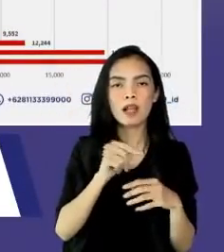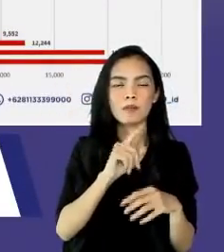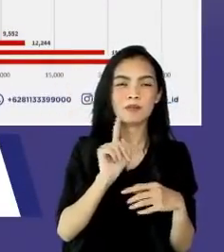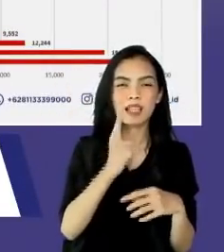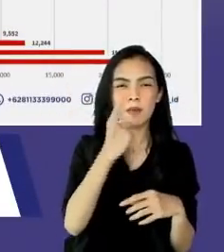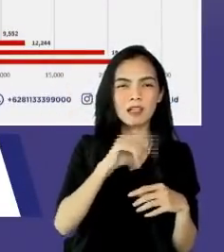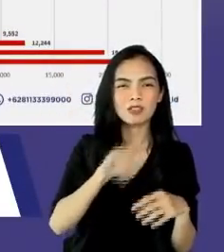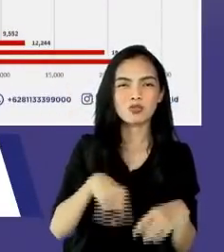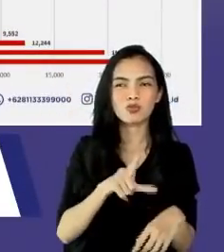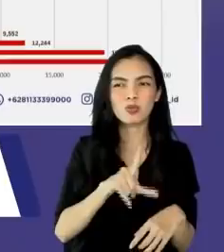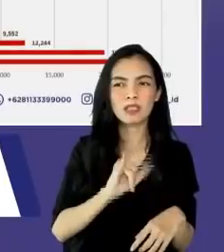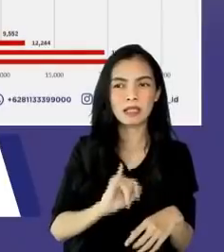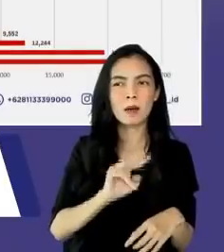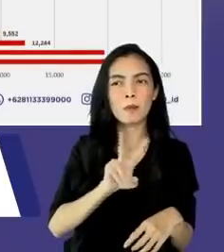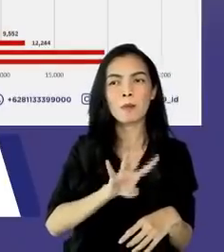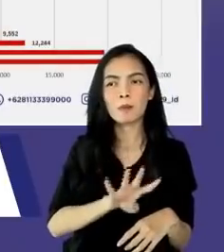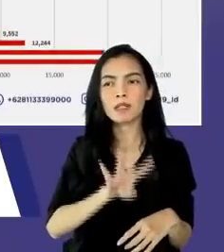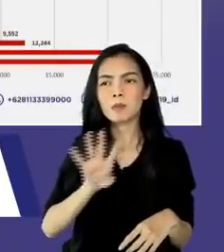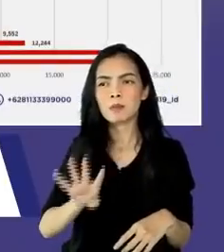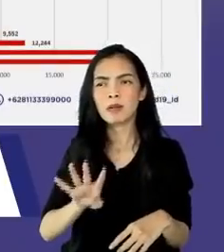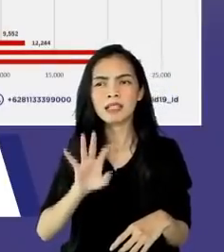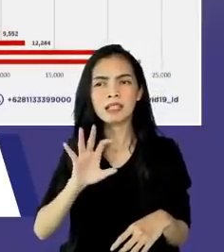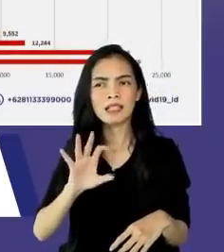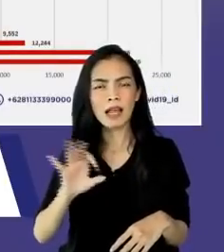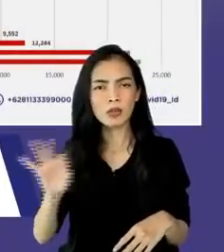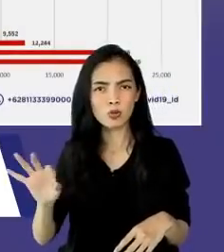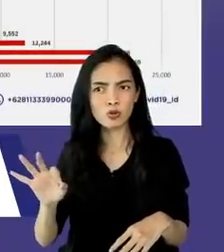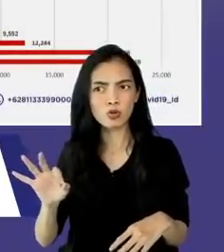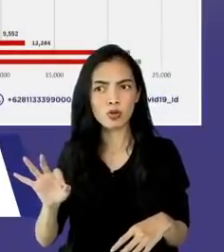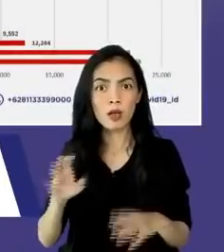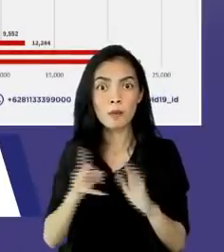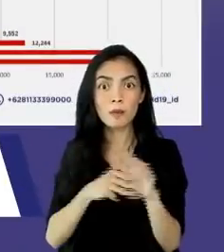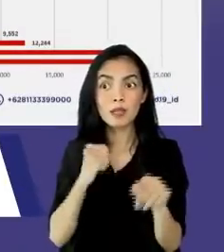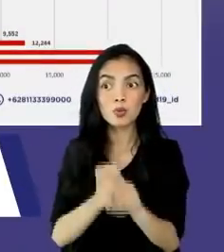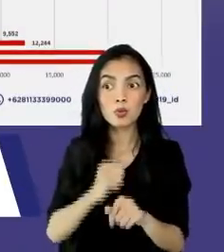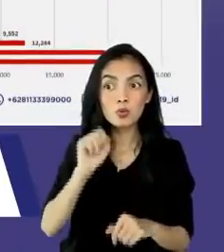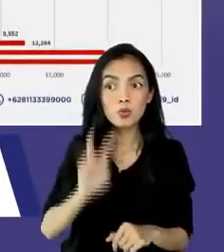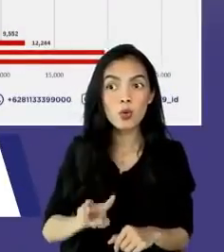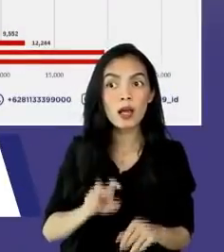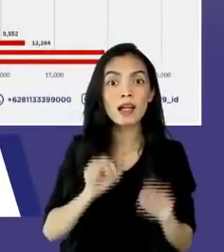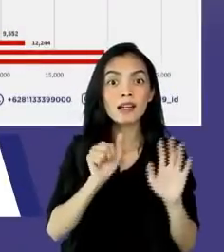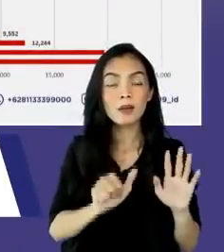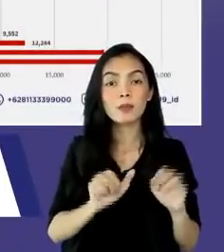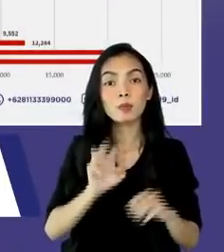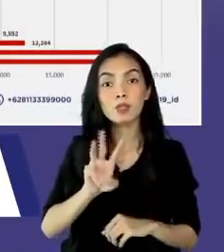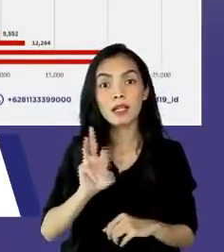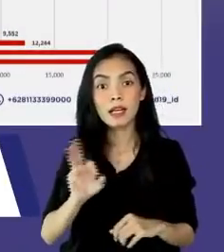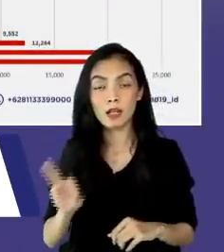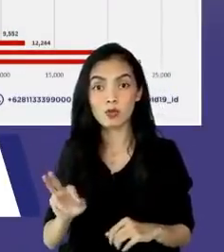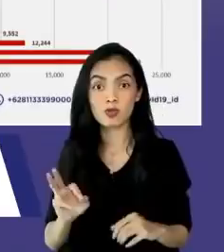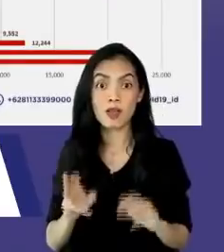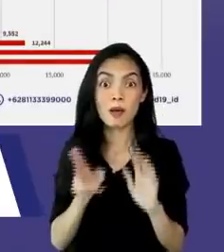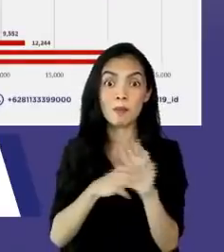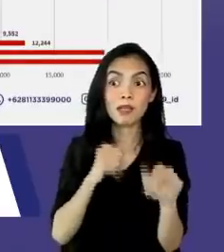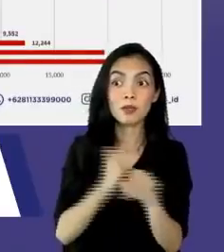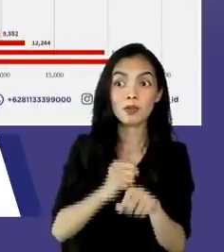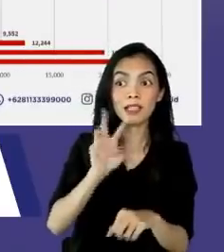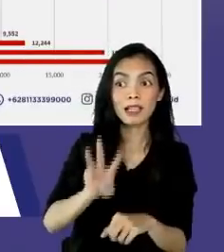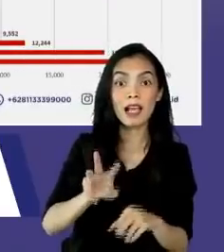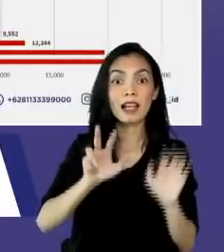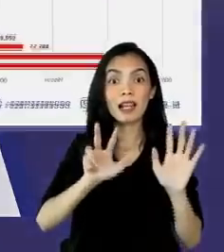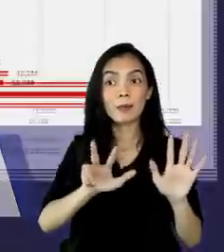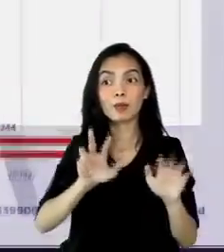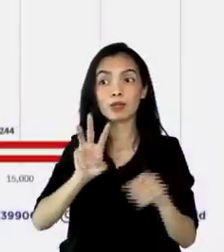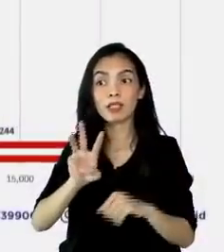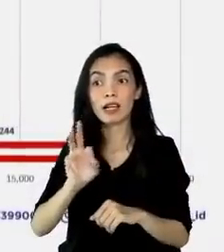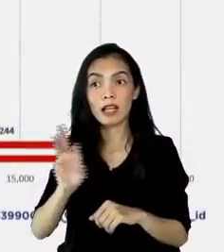1 minggu itu 4.400, di pekan kedua naik jadi 6.300, kemudian pekan ketiga naik jadi